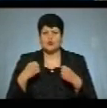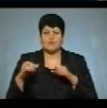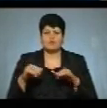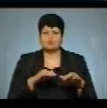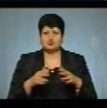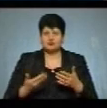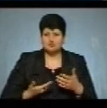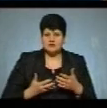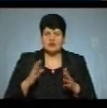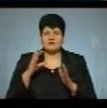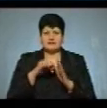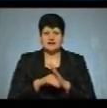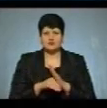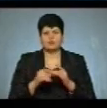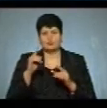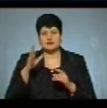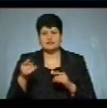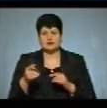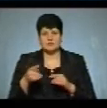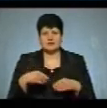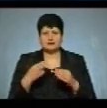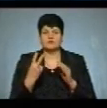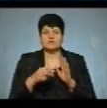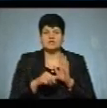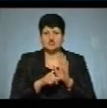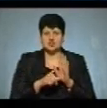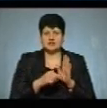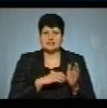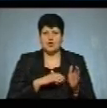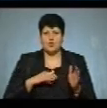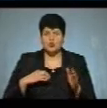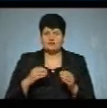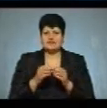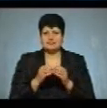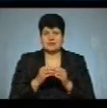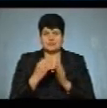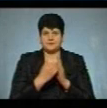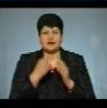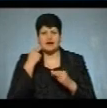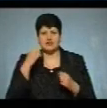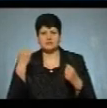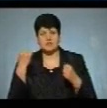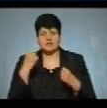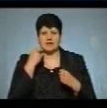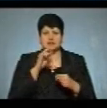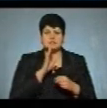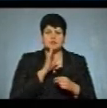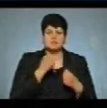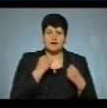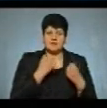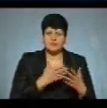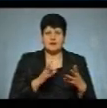їхній внесок в популяризацію Тернопілля. Вручено 26 нагород в 10 номінаціях. Це кращий спортсмен, краща спортсменка